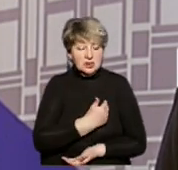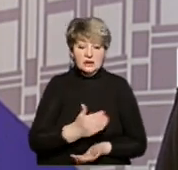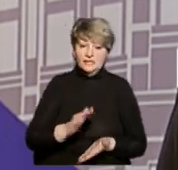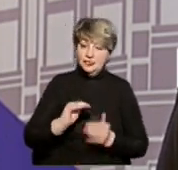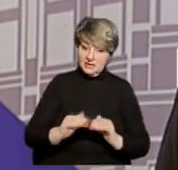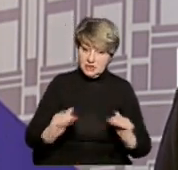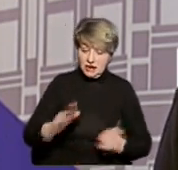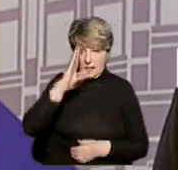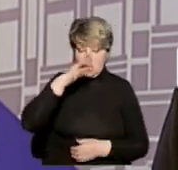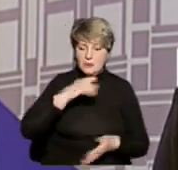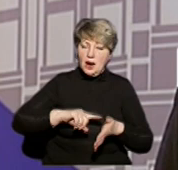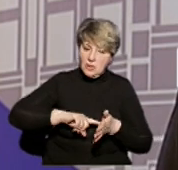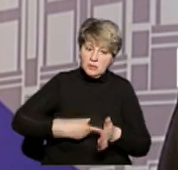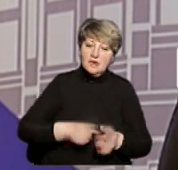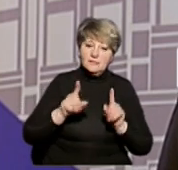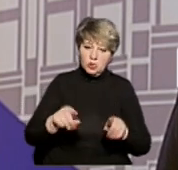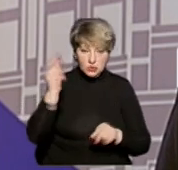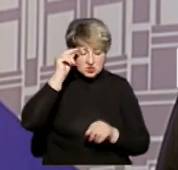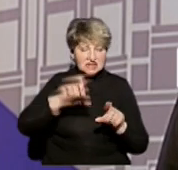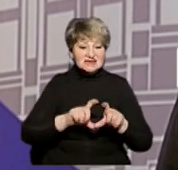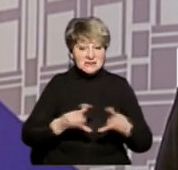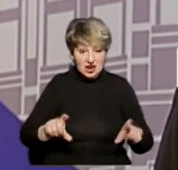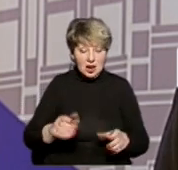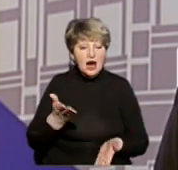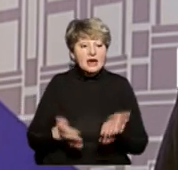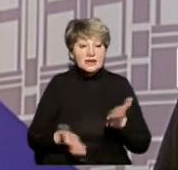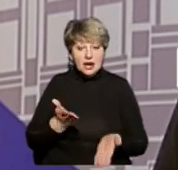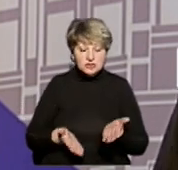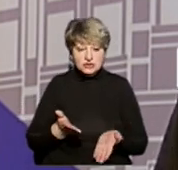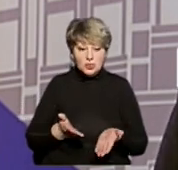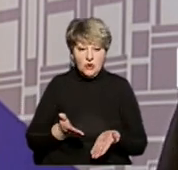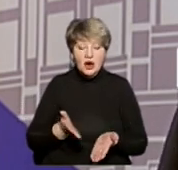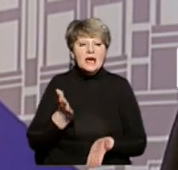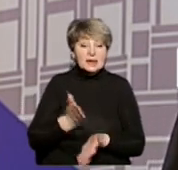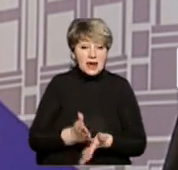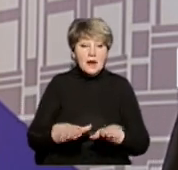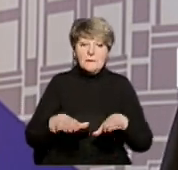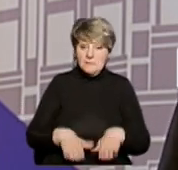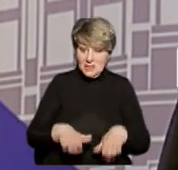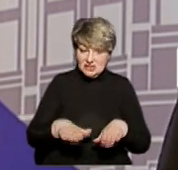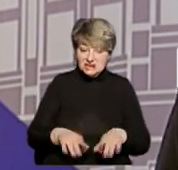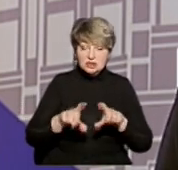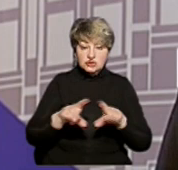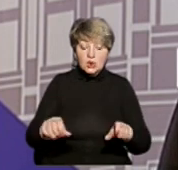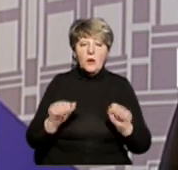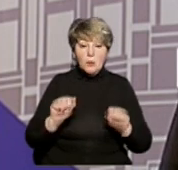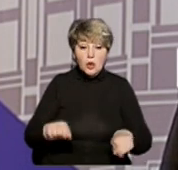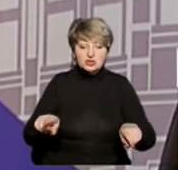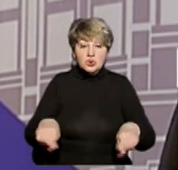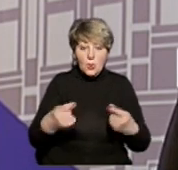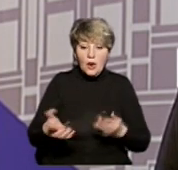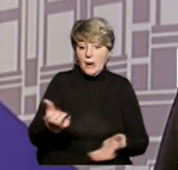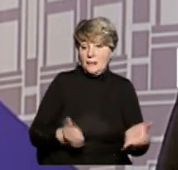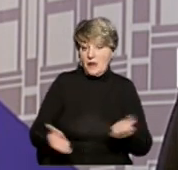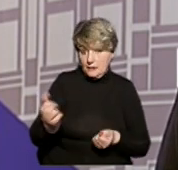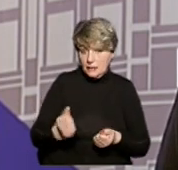і їхні батьки наполягають, що саме в той навчальний заклад, якщо фізично є місце і заклад може організувати набір і